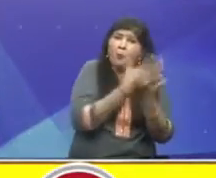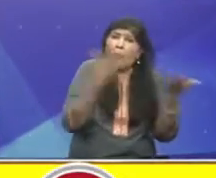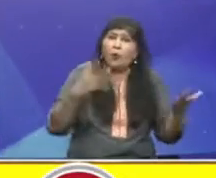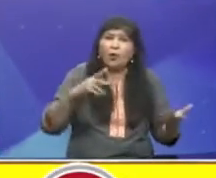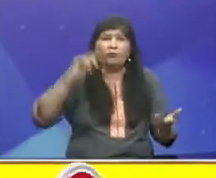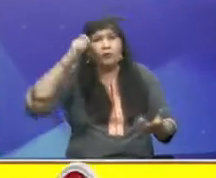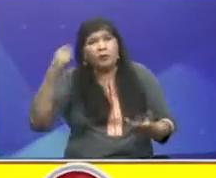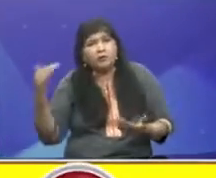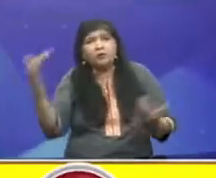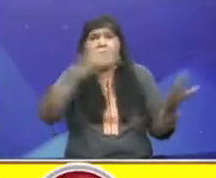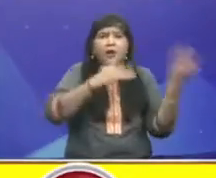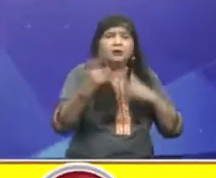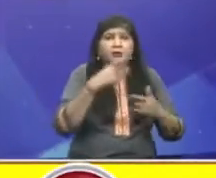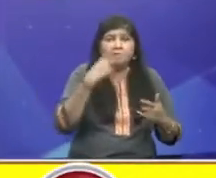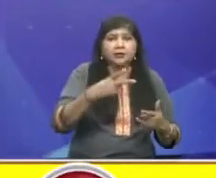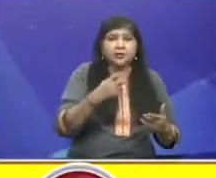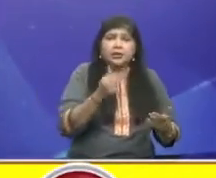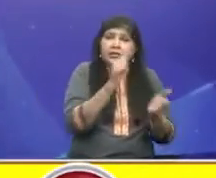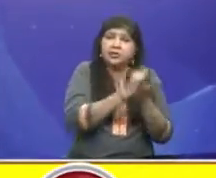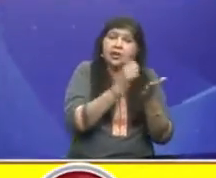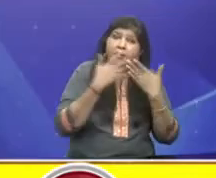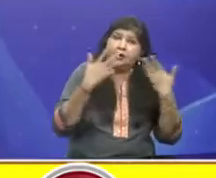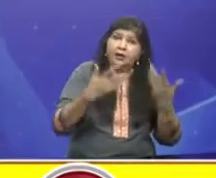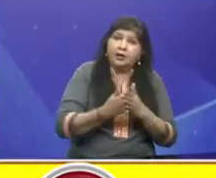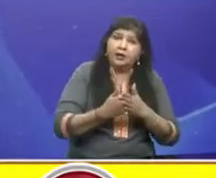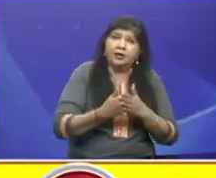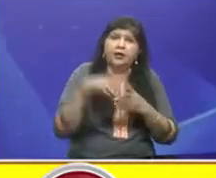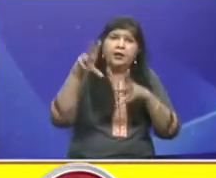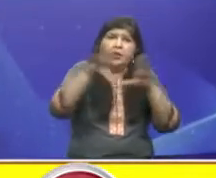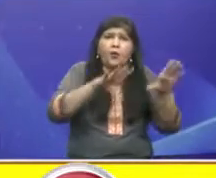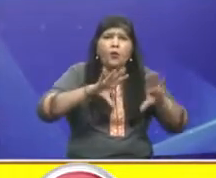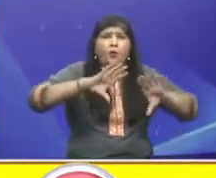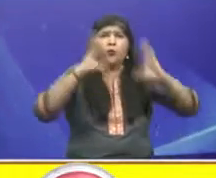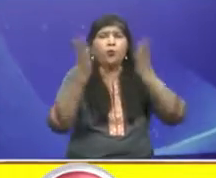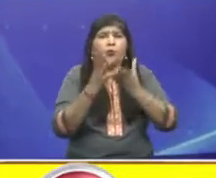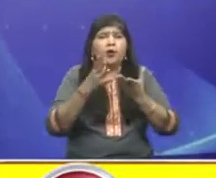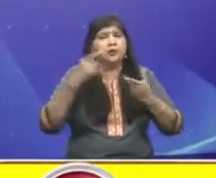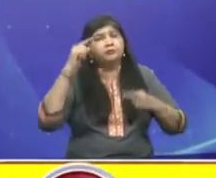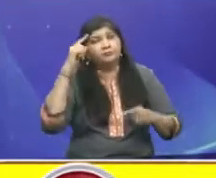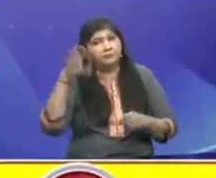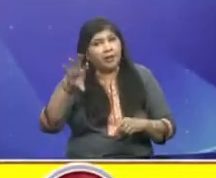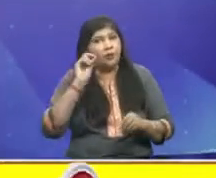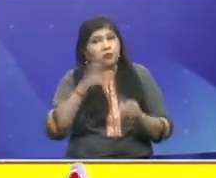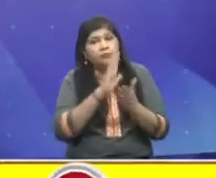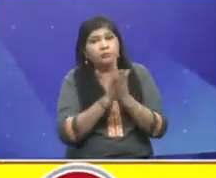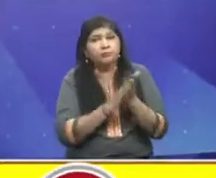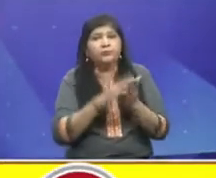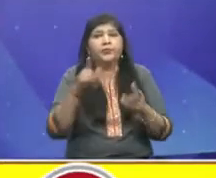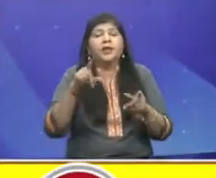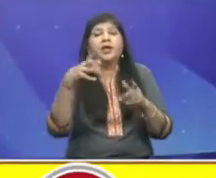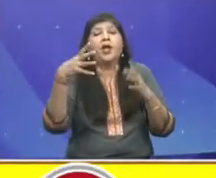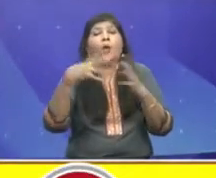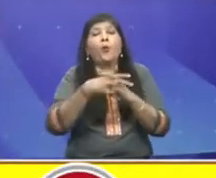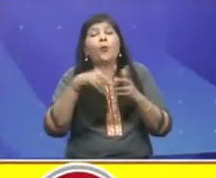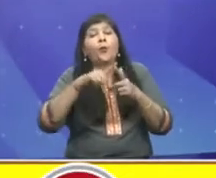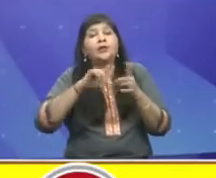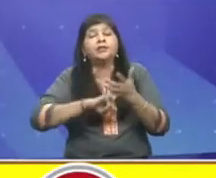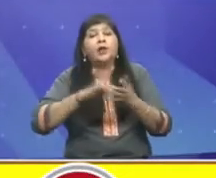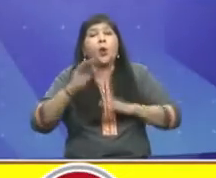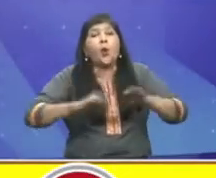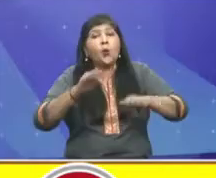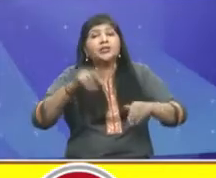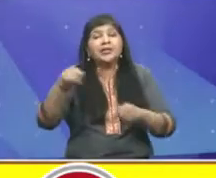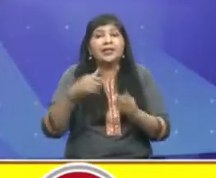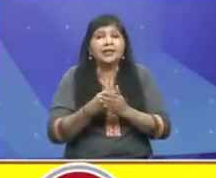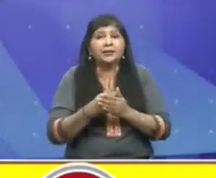रहा है। इसकी छाप आपको दुनिया के कोने कोने में मिल जाएगी। पश्चिमी ऑस्ट्रेलिया में एक